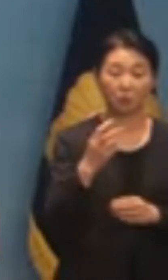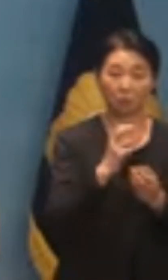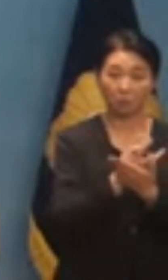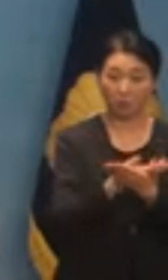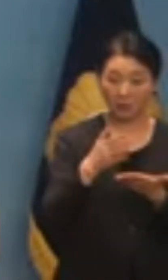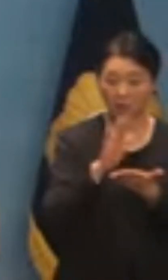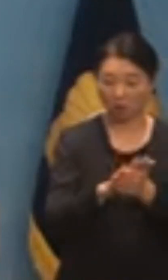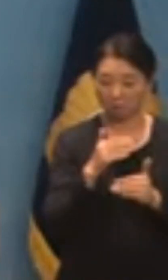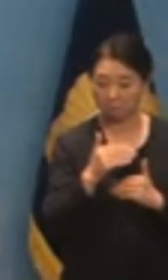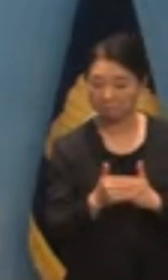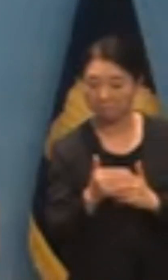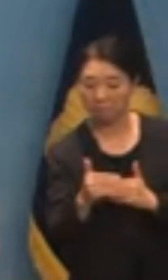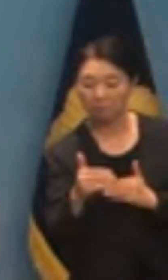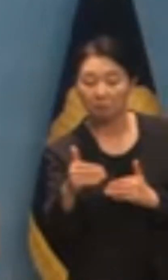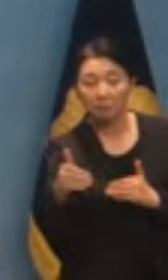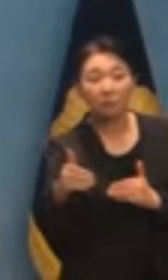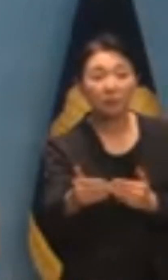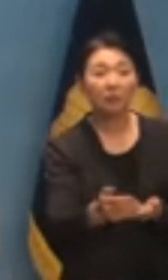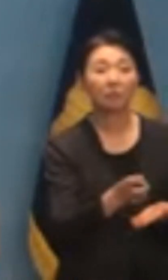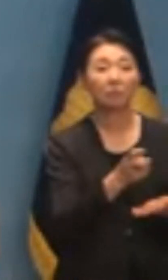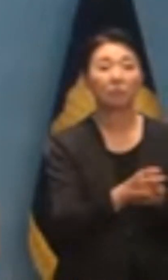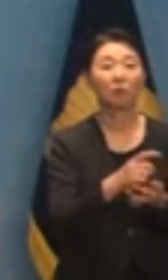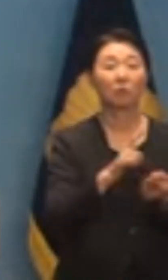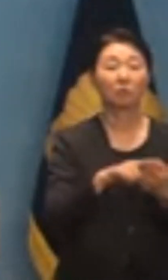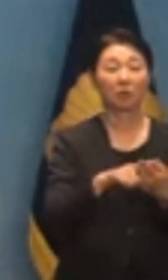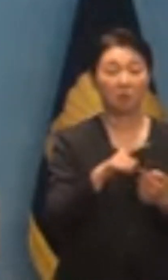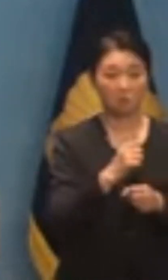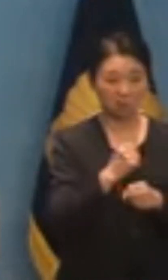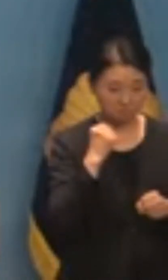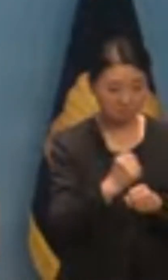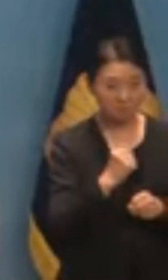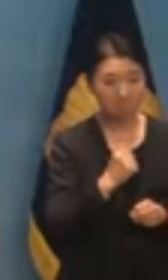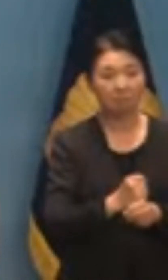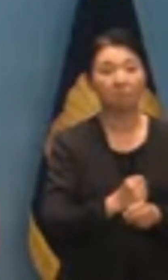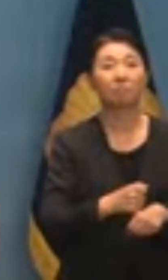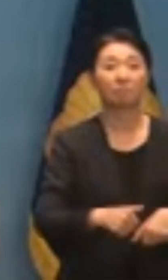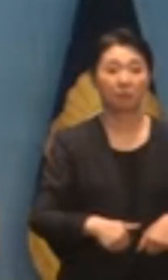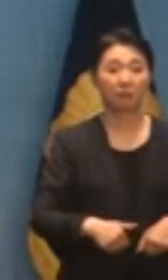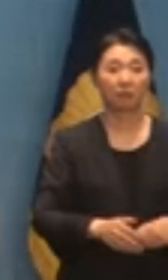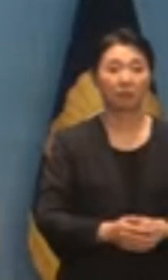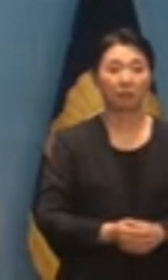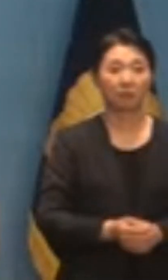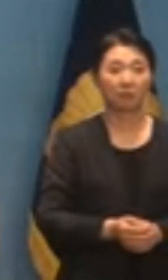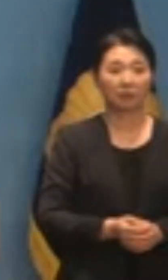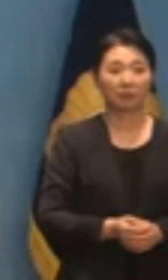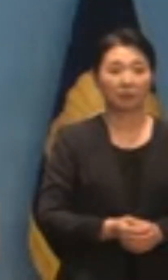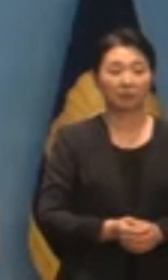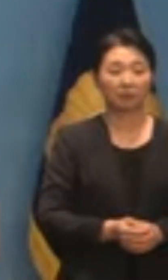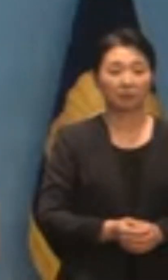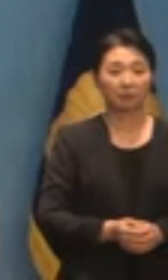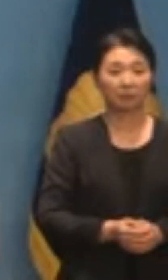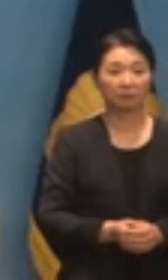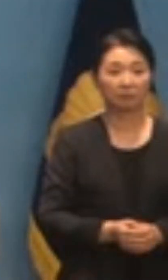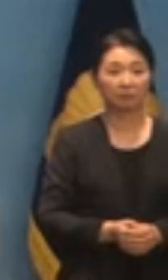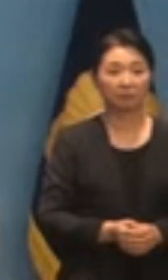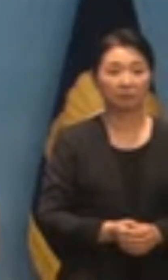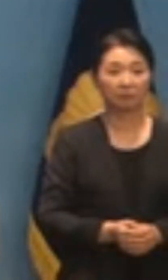개헌의 절차를 법률로서 입법화할 필요가 있다고 생각합니다. 그래서